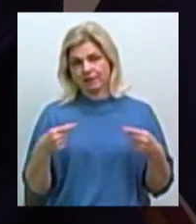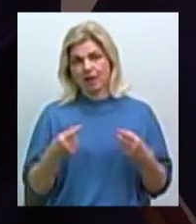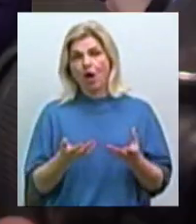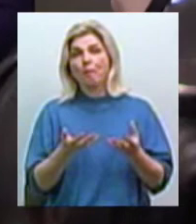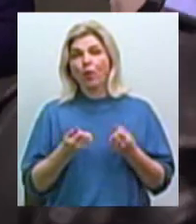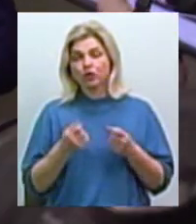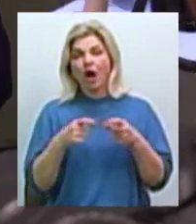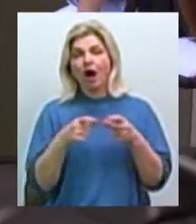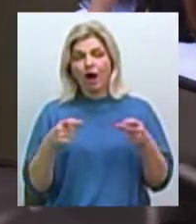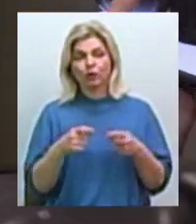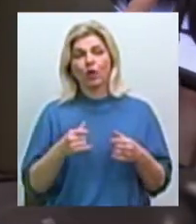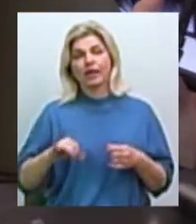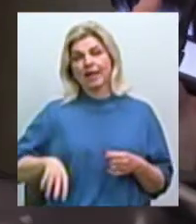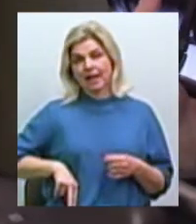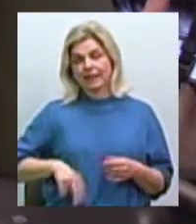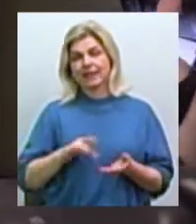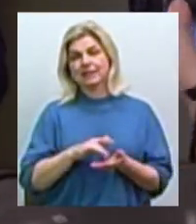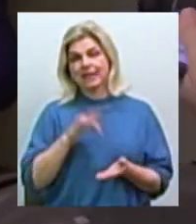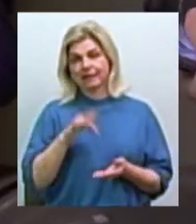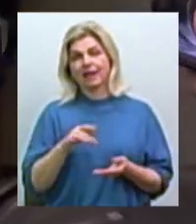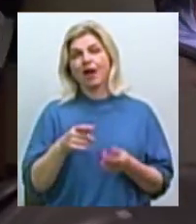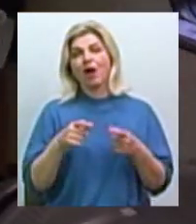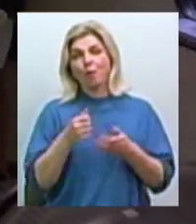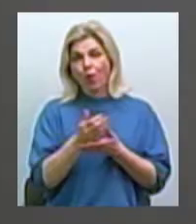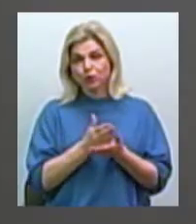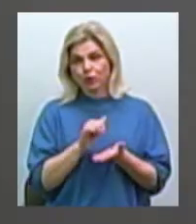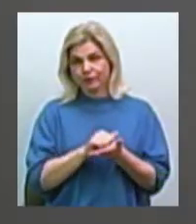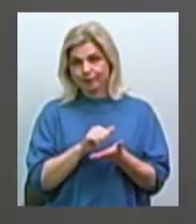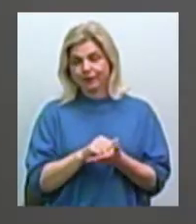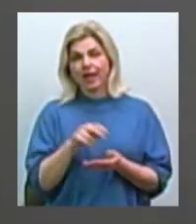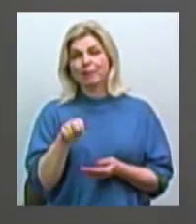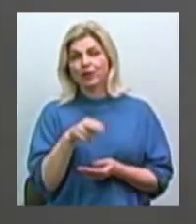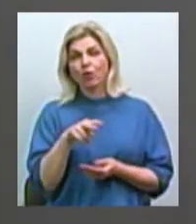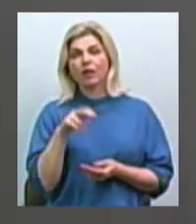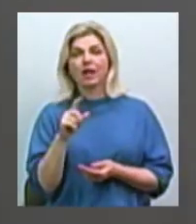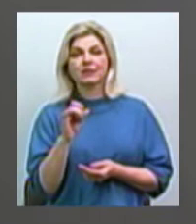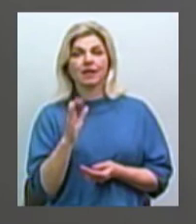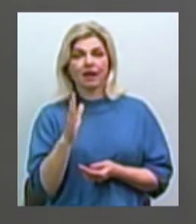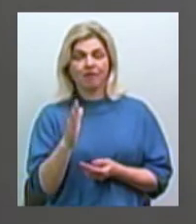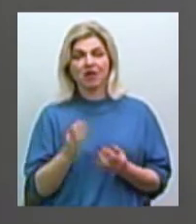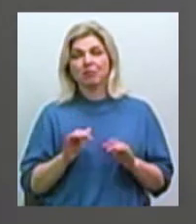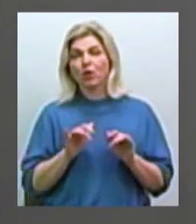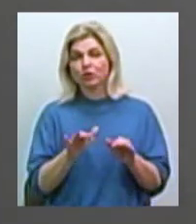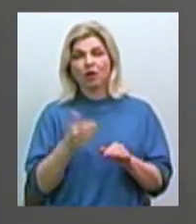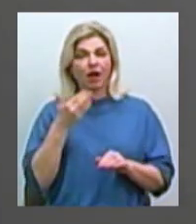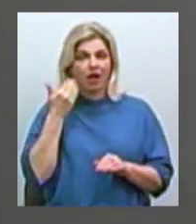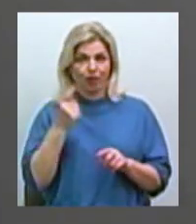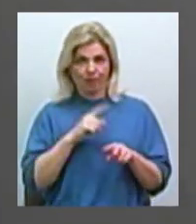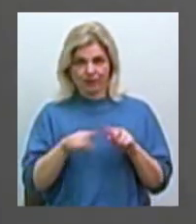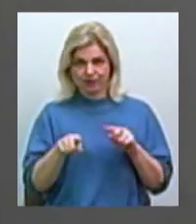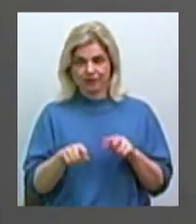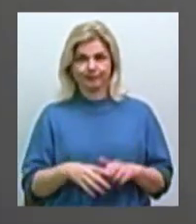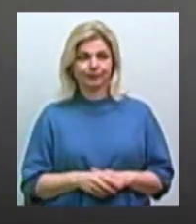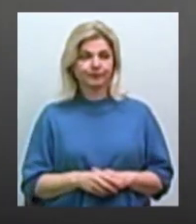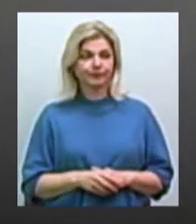і директор Центру надання адміністративних послуг Дмитро Лазарєв. Говорить, процедура, як і планували, надається легко та швидко. Що ми